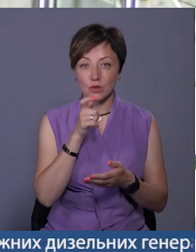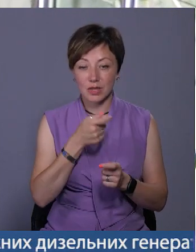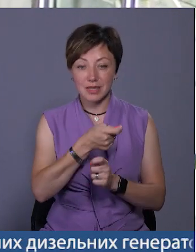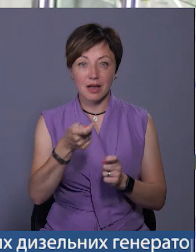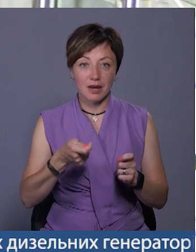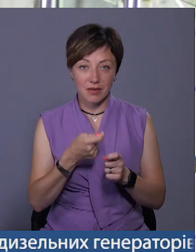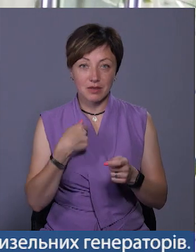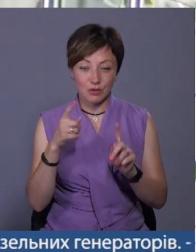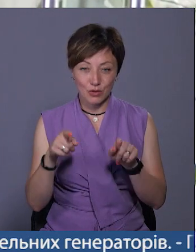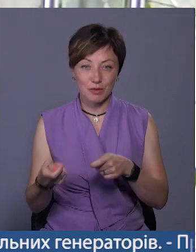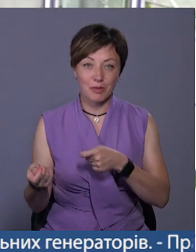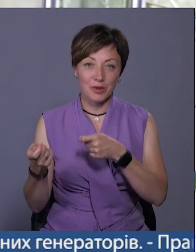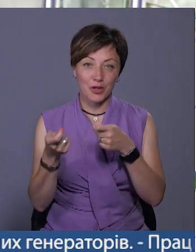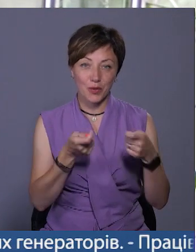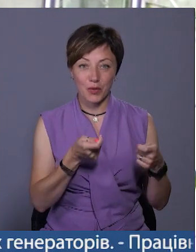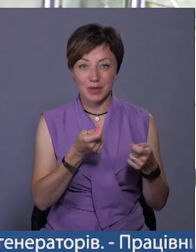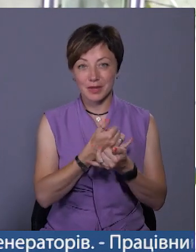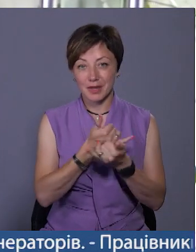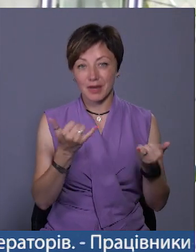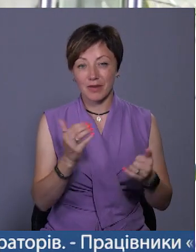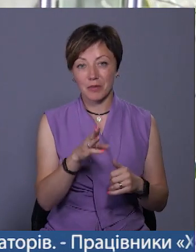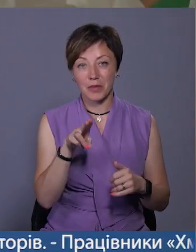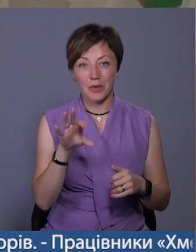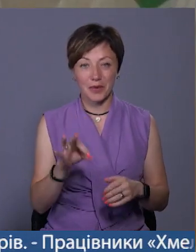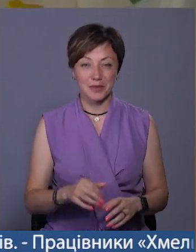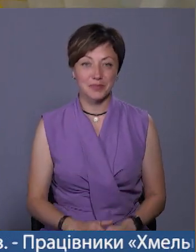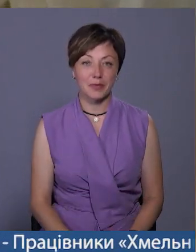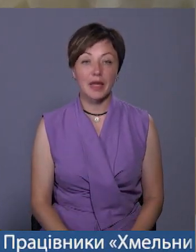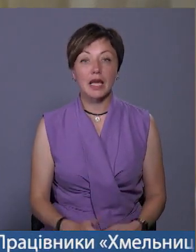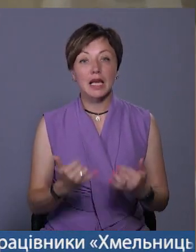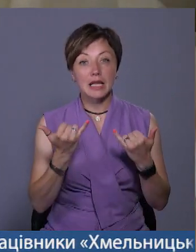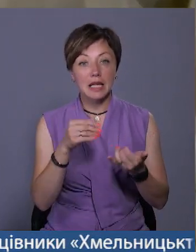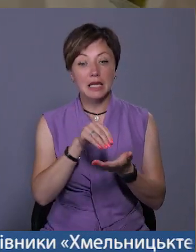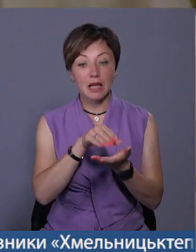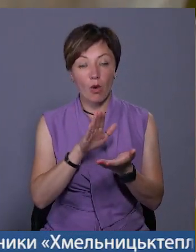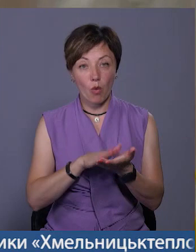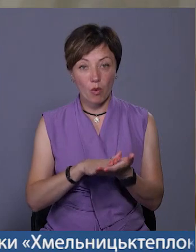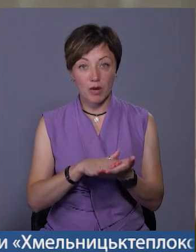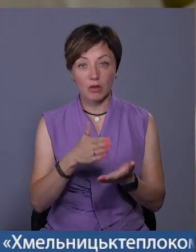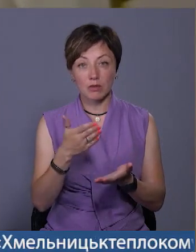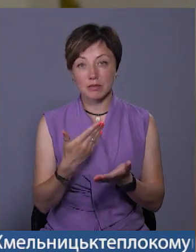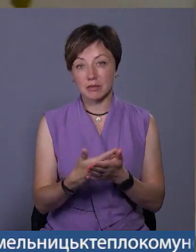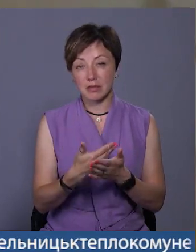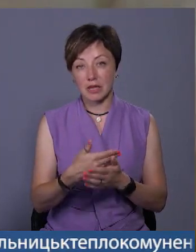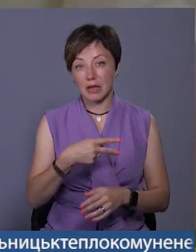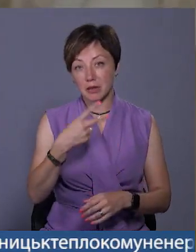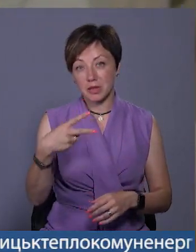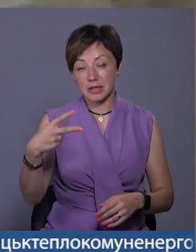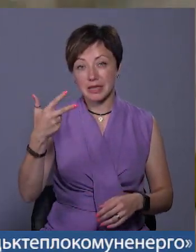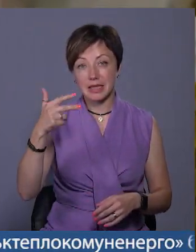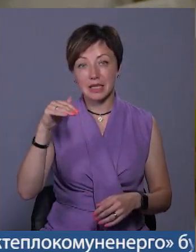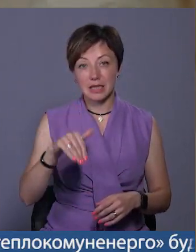нам також приносять. Саме переміщені особи пригощають. Нині на обліку в центрі перебуває близько 3 тисяч